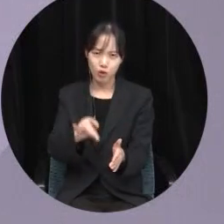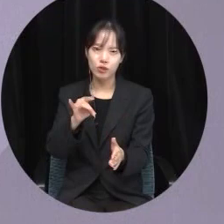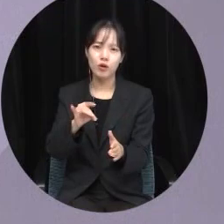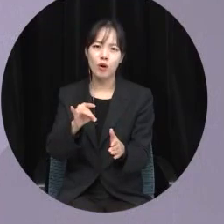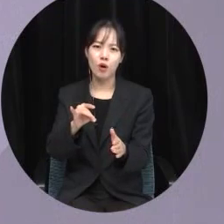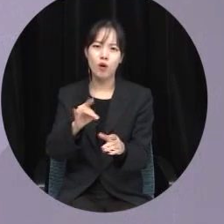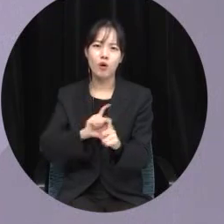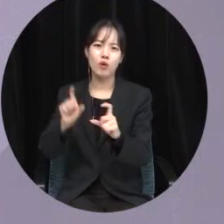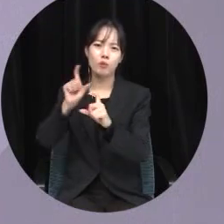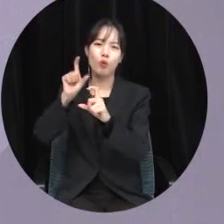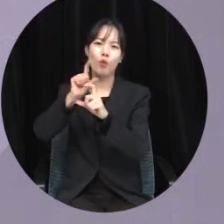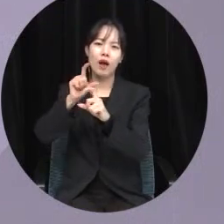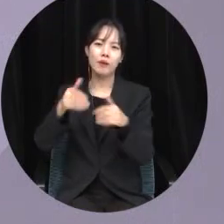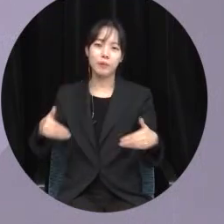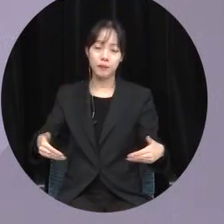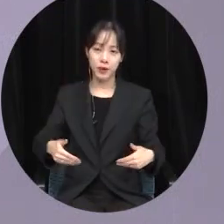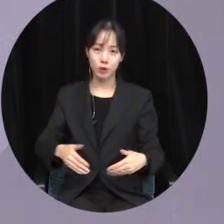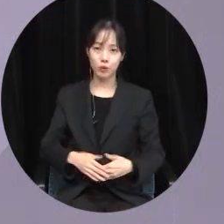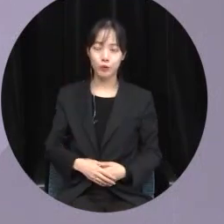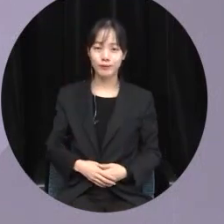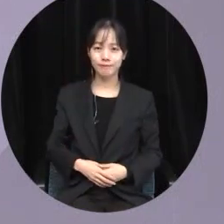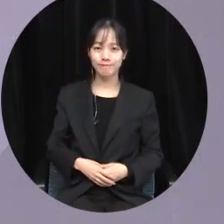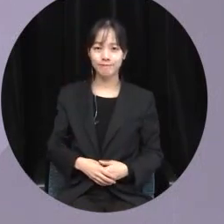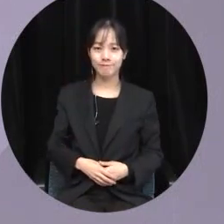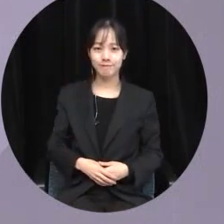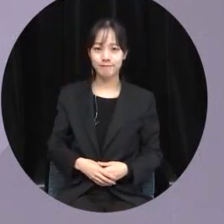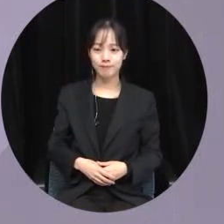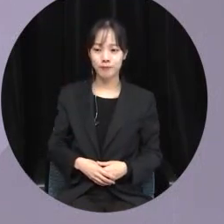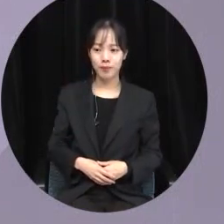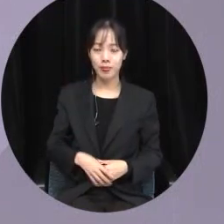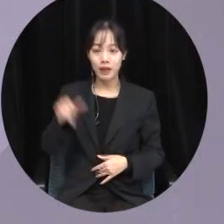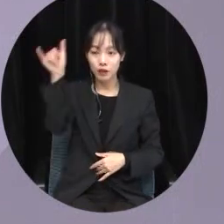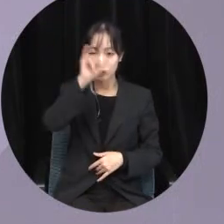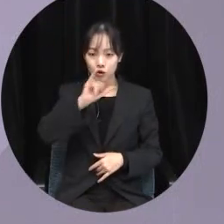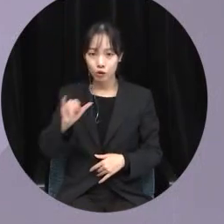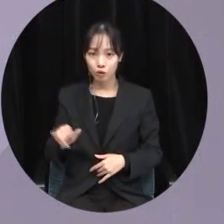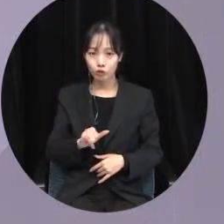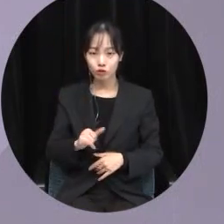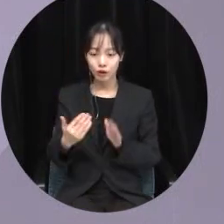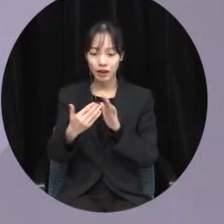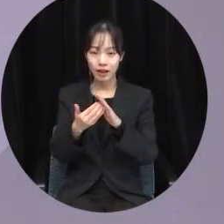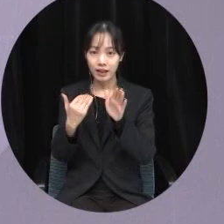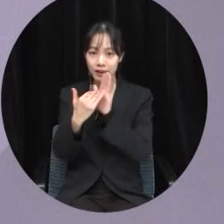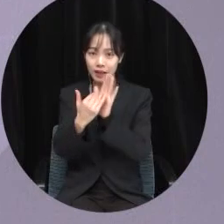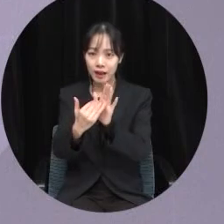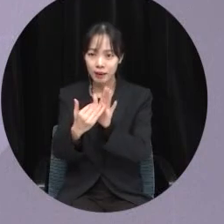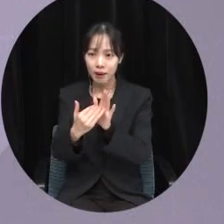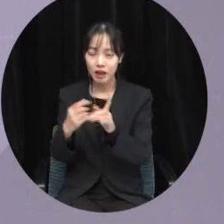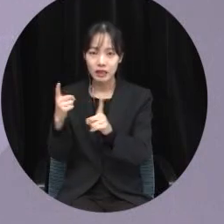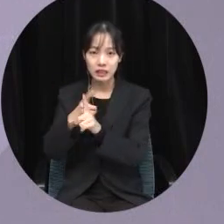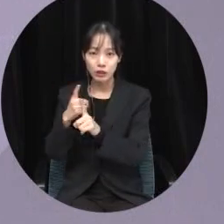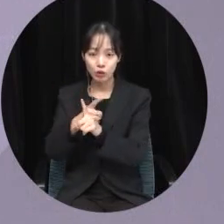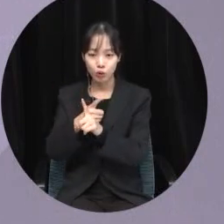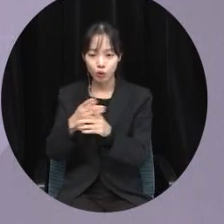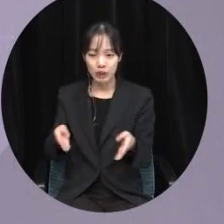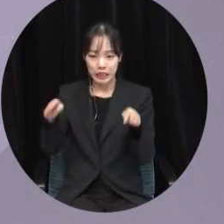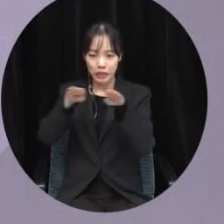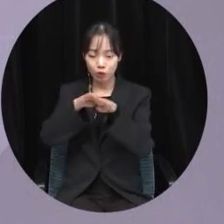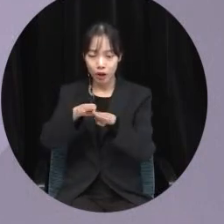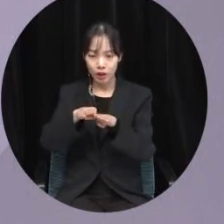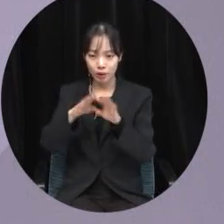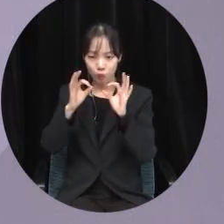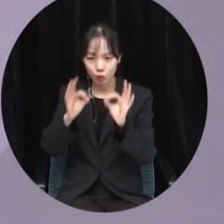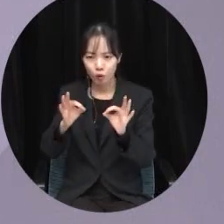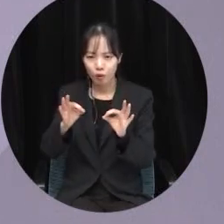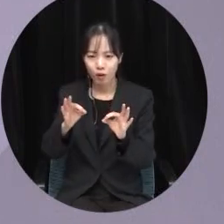지금 전국적으로는 예방치유 기관이 전국에 한 곳에 불과합니다. 그래서